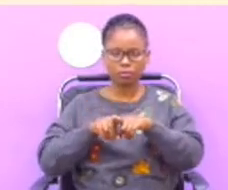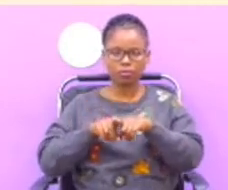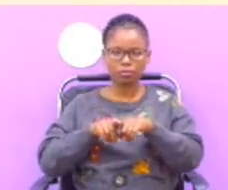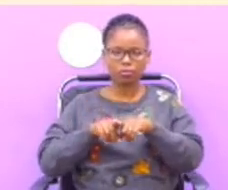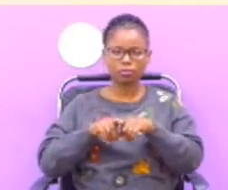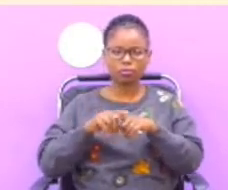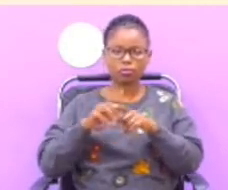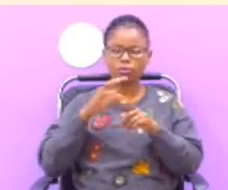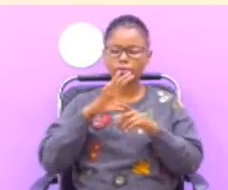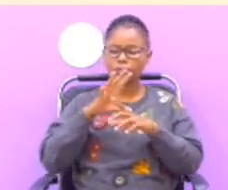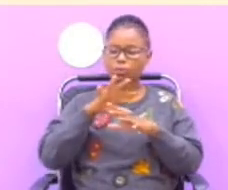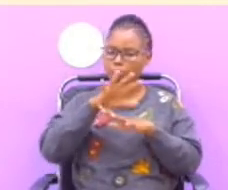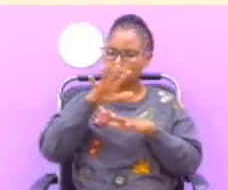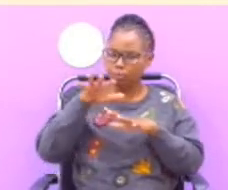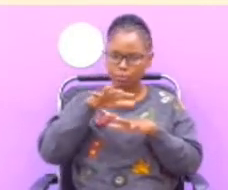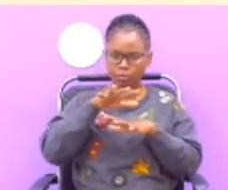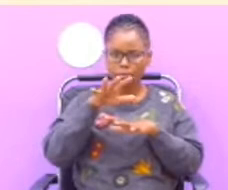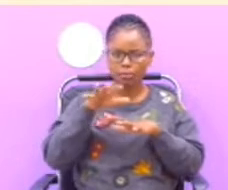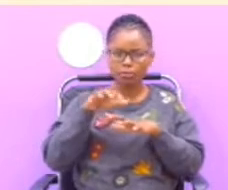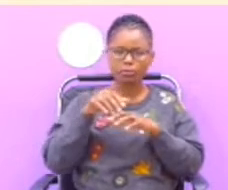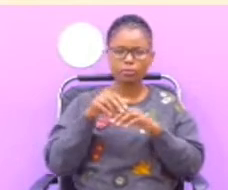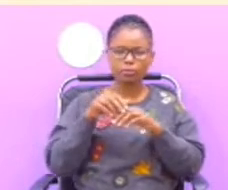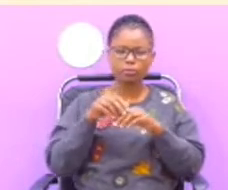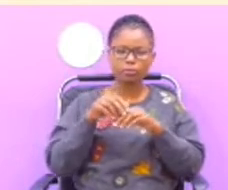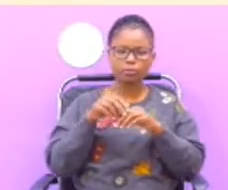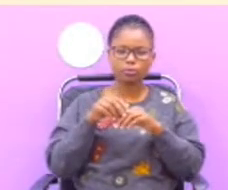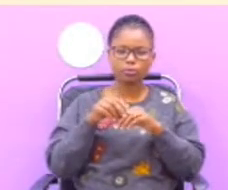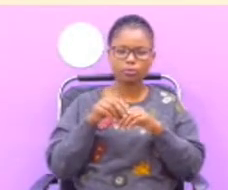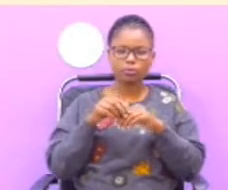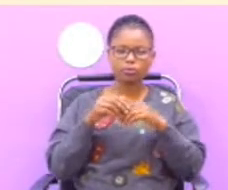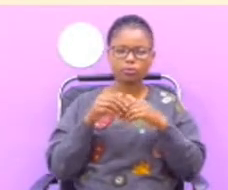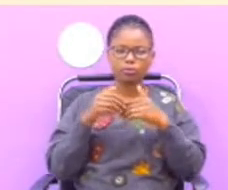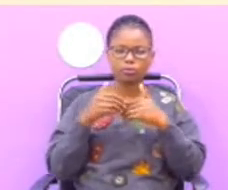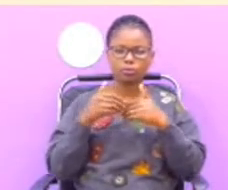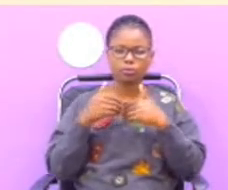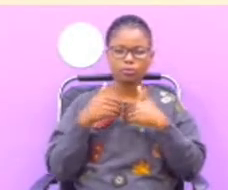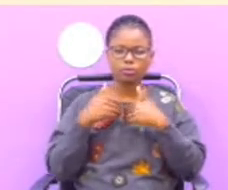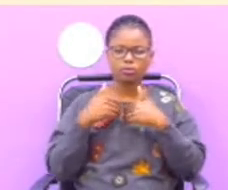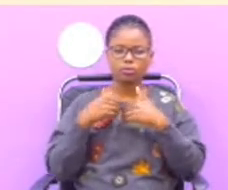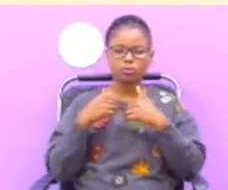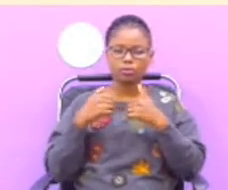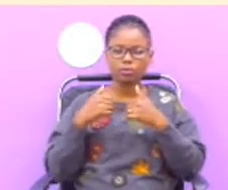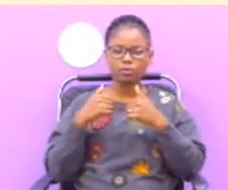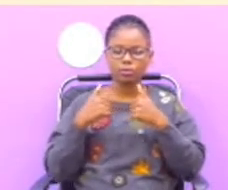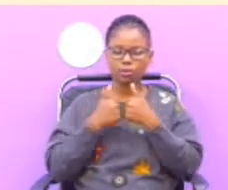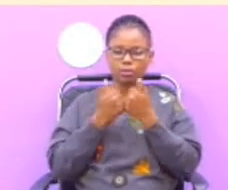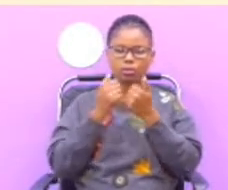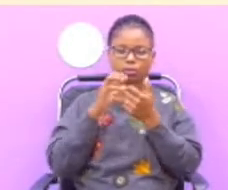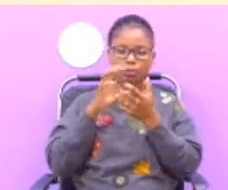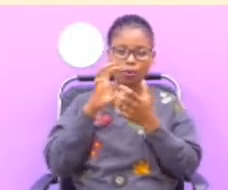la rawaleo. Maya kire marakara. Kou nega da damadia emarome.